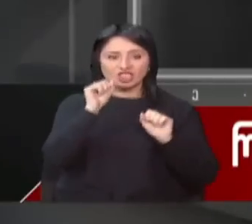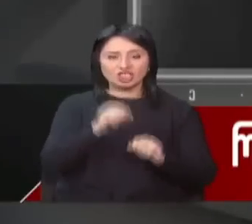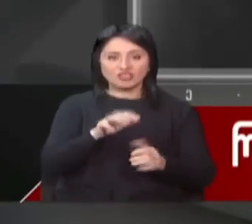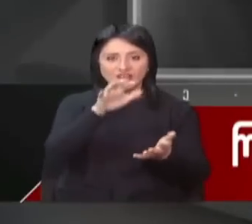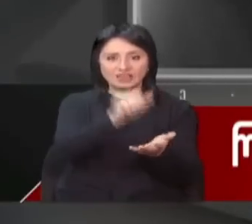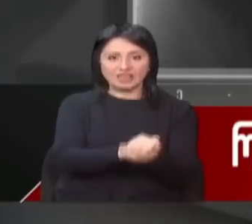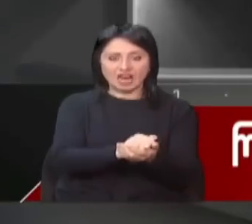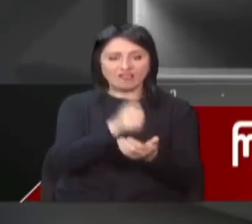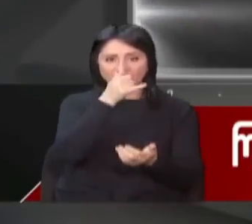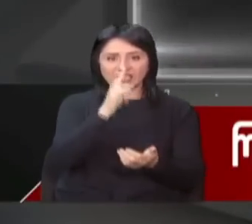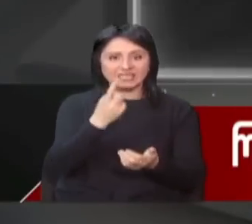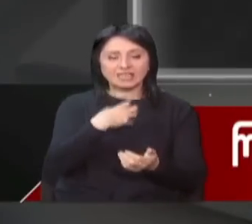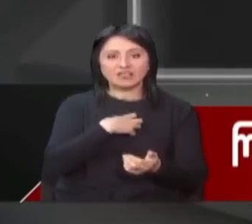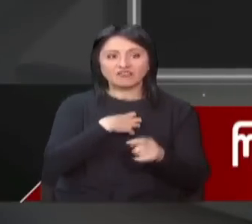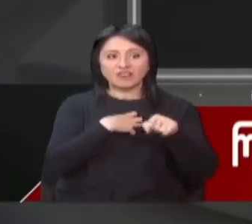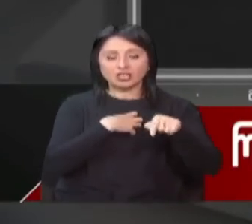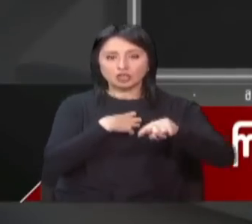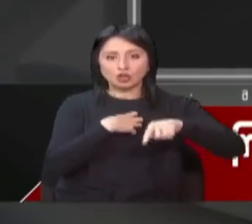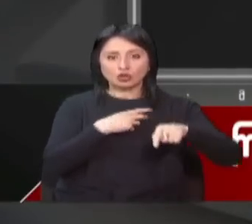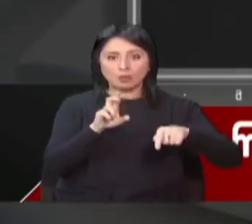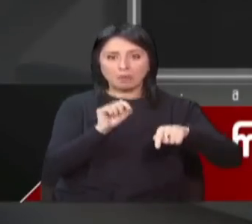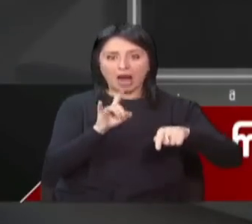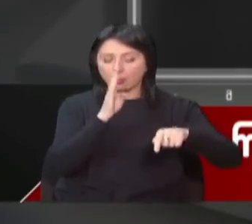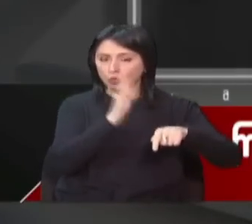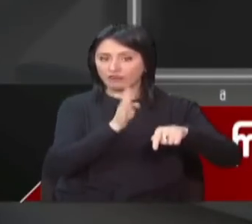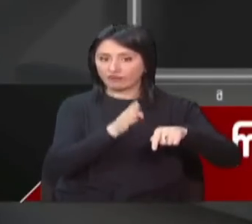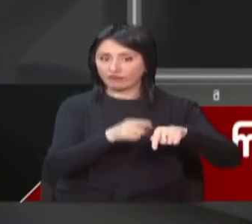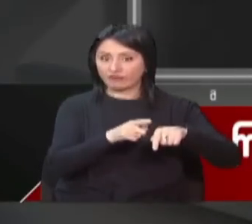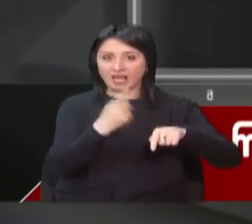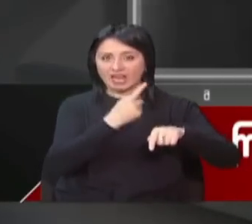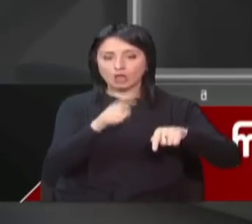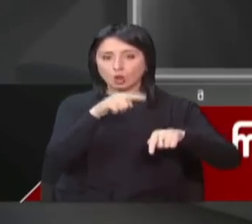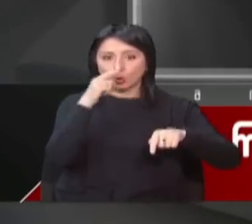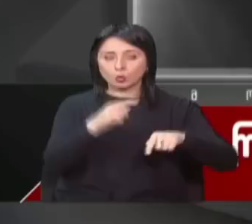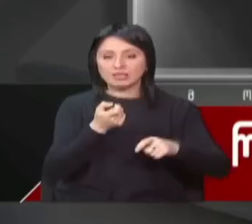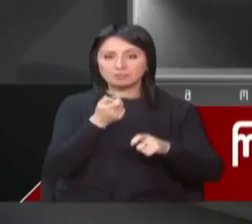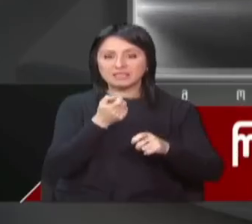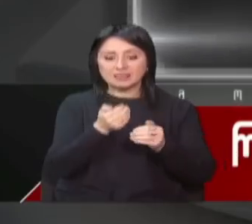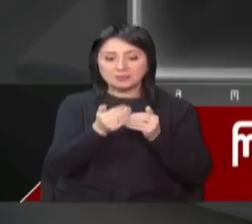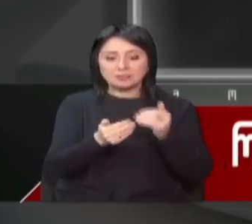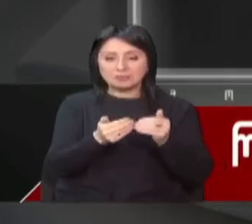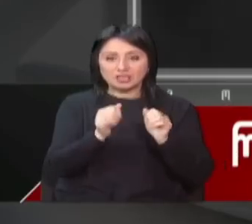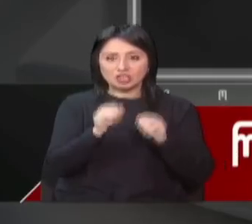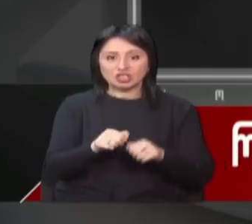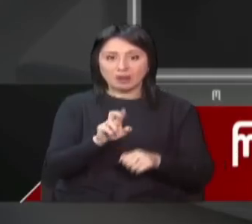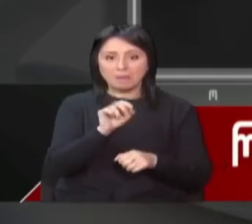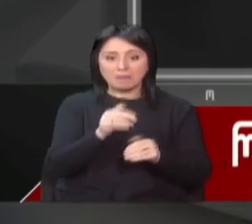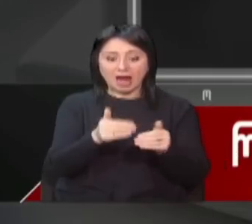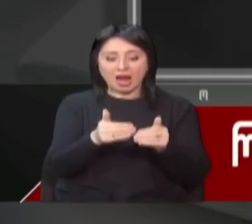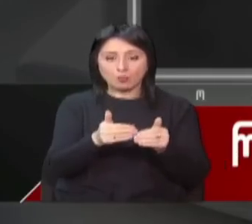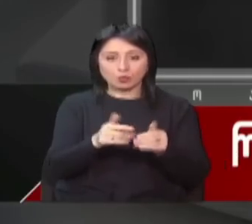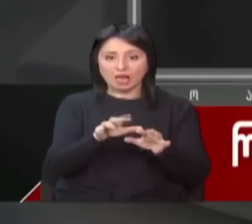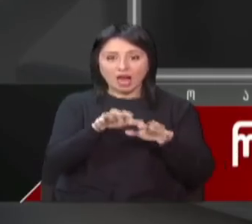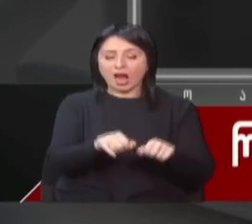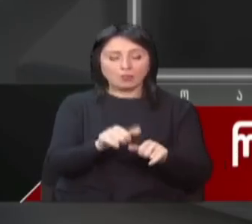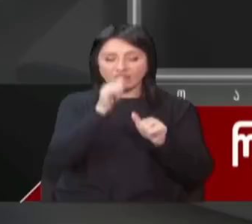Zlodaic a avut bine Verșet și strategii ulimnișolobis teritorie. Erta derti teritorie s-a dat Ruset Mam Cire Progresis Mihcevașet Zlu Bahmut i-a dat mizi